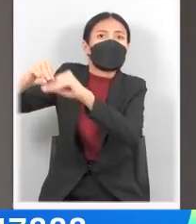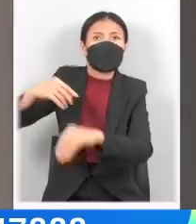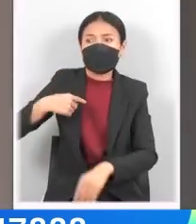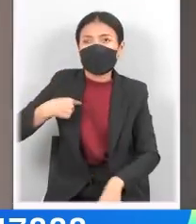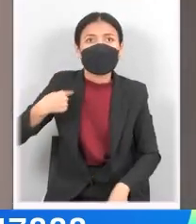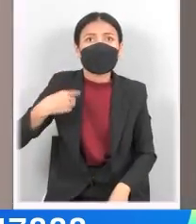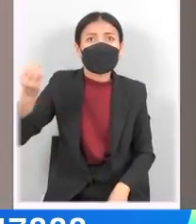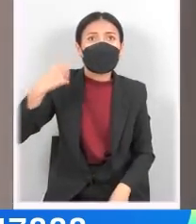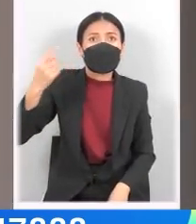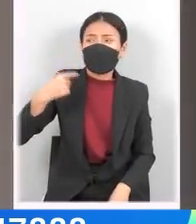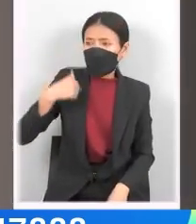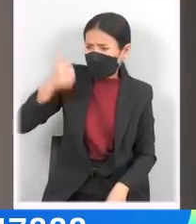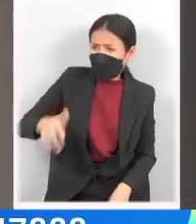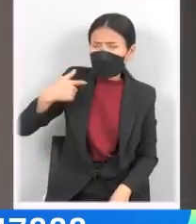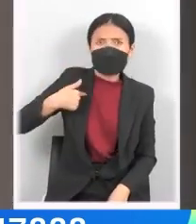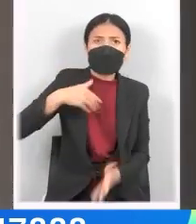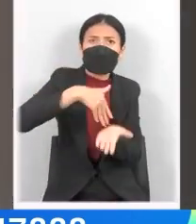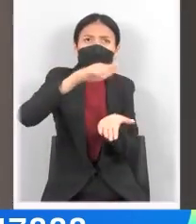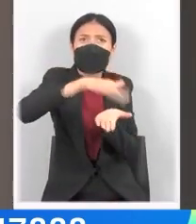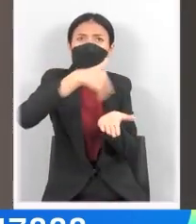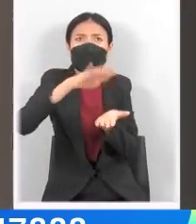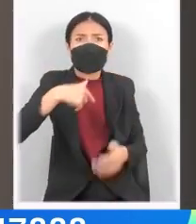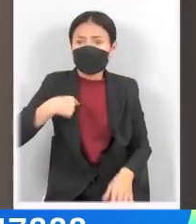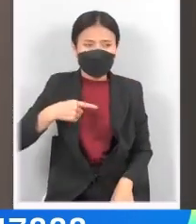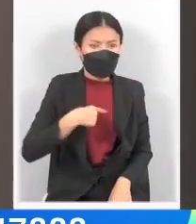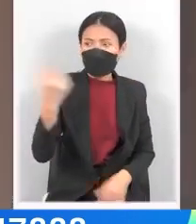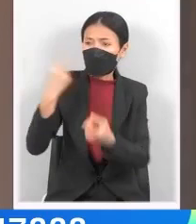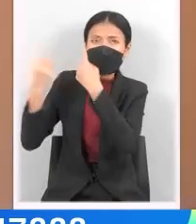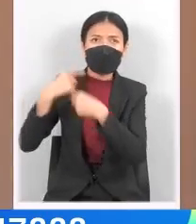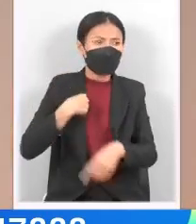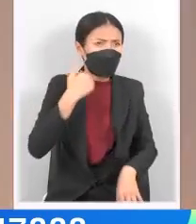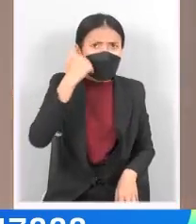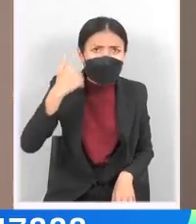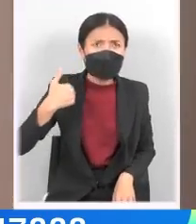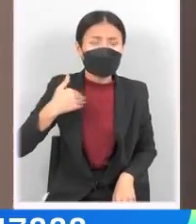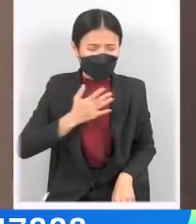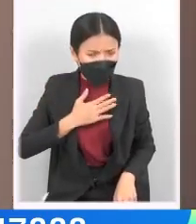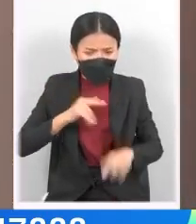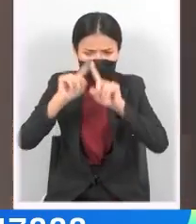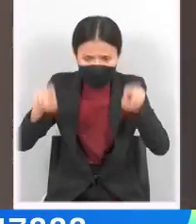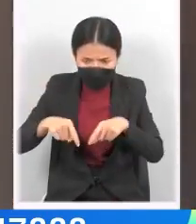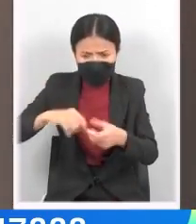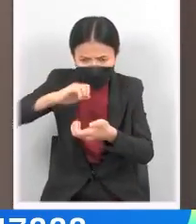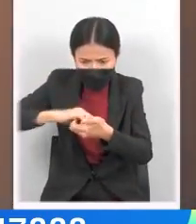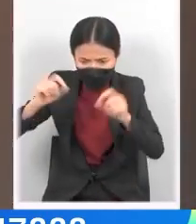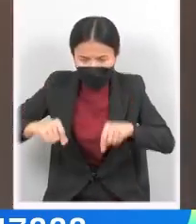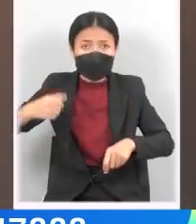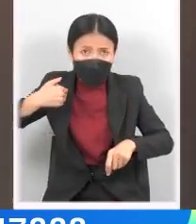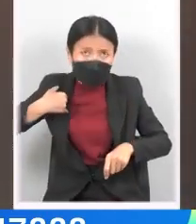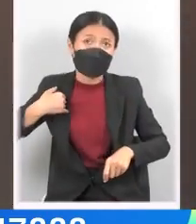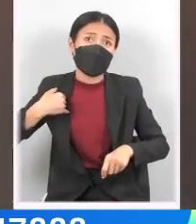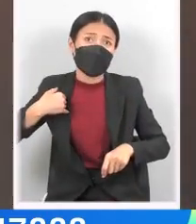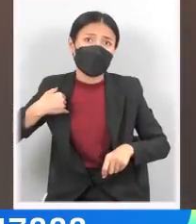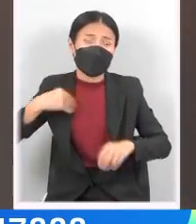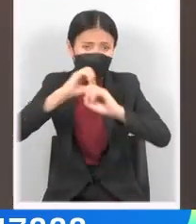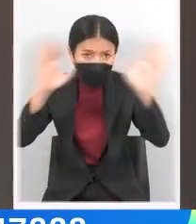ครับจนตัวเองเนี่ยได้รับความอับอายซึ่งตัวของนายวรรณวัฒน์บอกว่าผมเนี่ยมีสัญญาหนังสือสัญญาเช่าเป็นหนังสือสัญญาชัดเจนนะก็เล